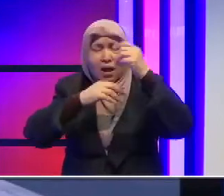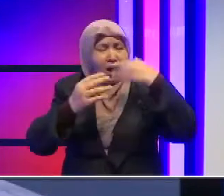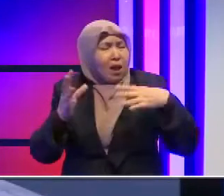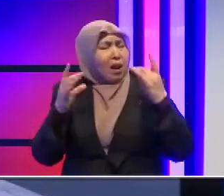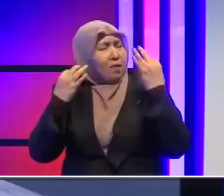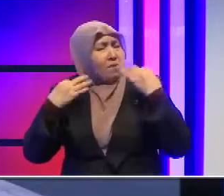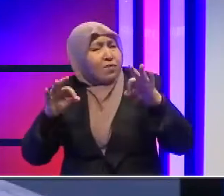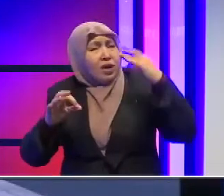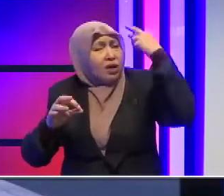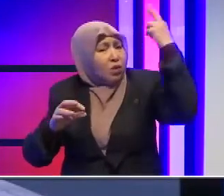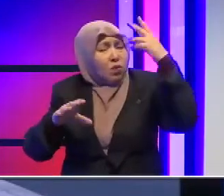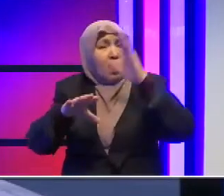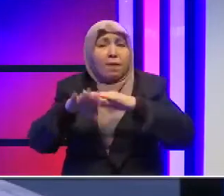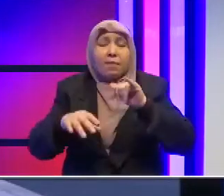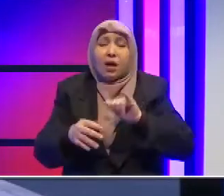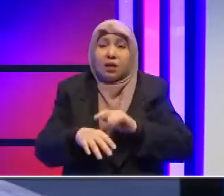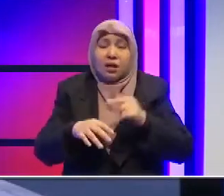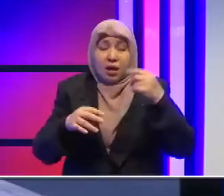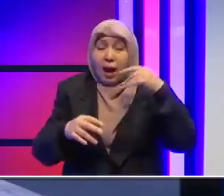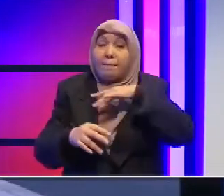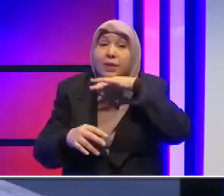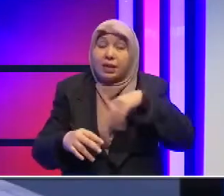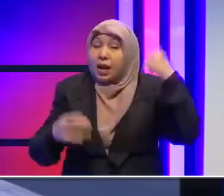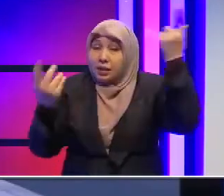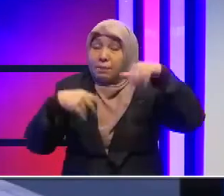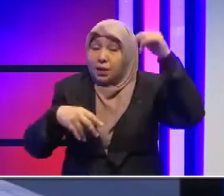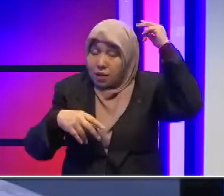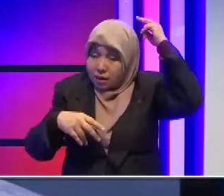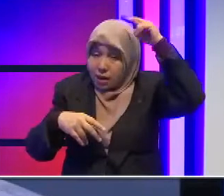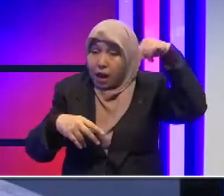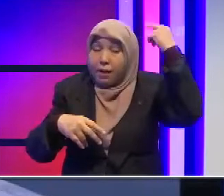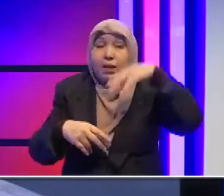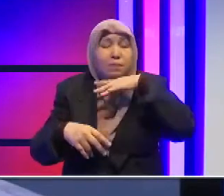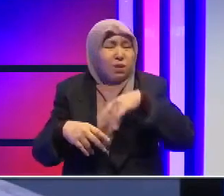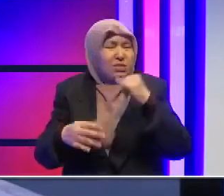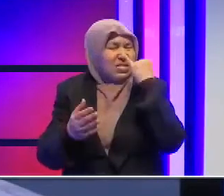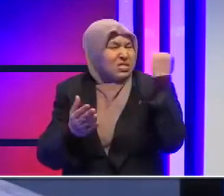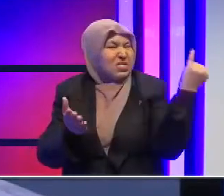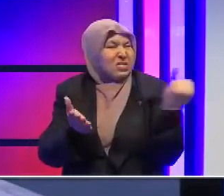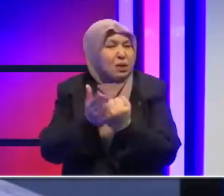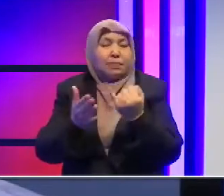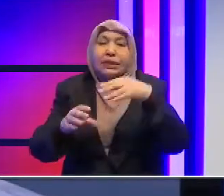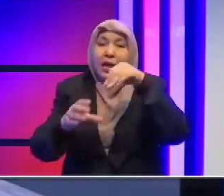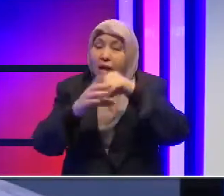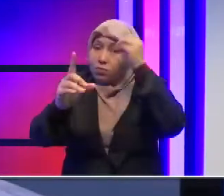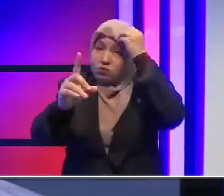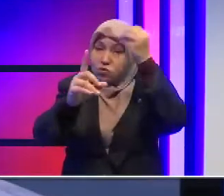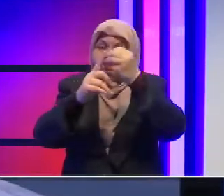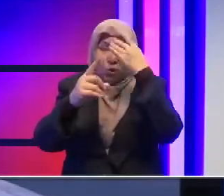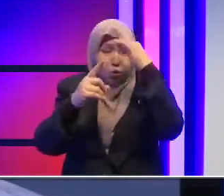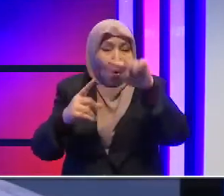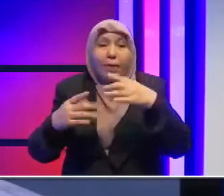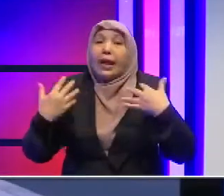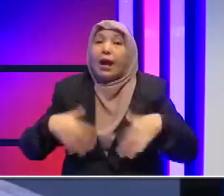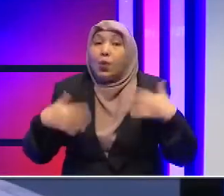sama sekali, sehingga datang kepada Nabi sallallahu alaihi wasallam kezaliman-kezaliman dalam tujuan untuk nak